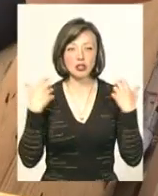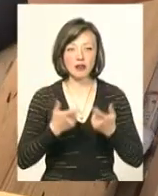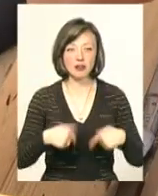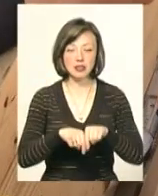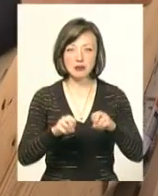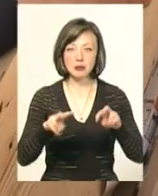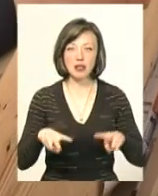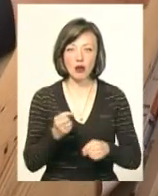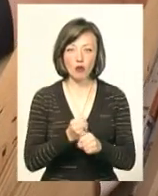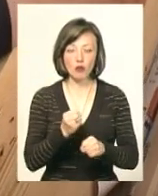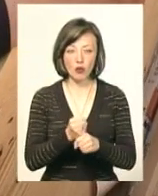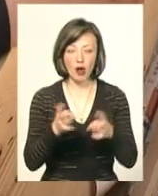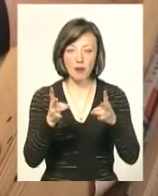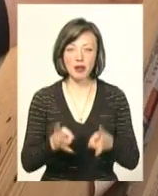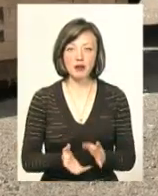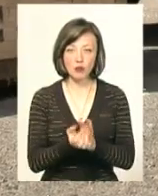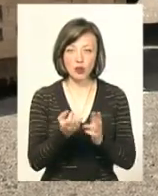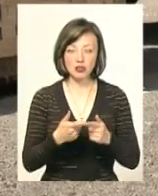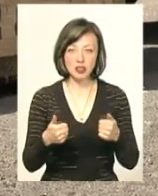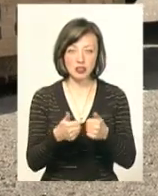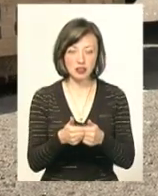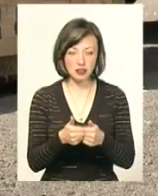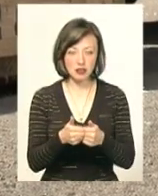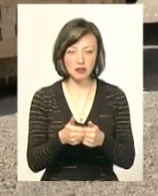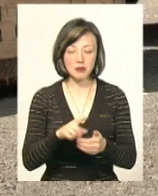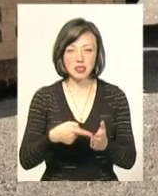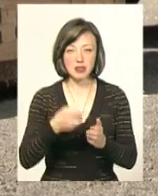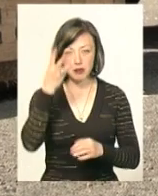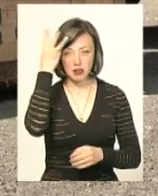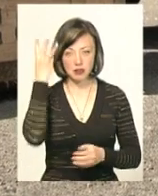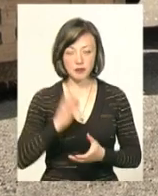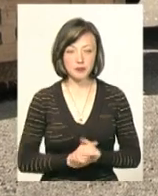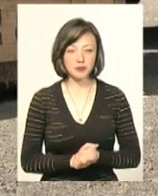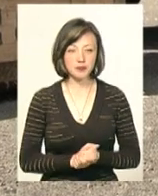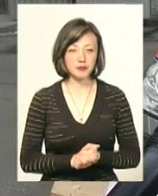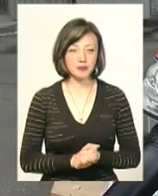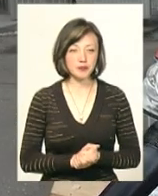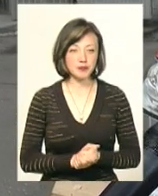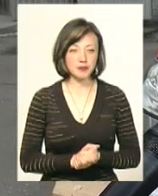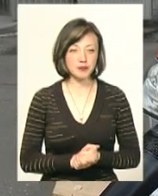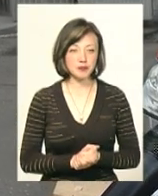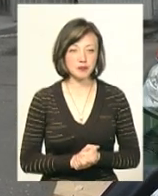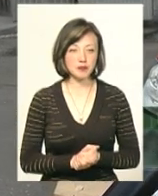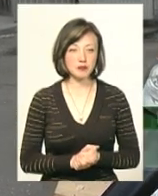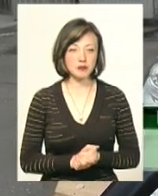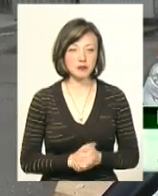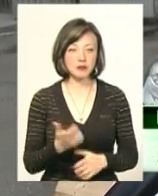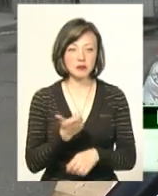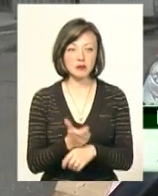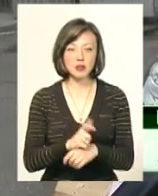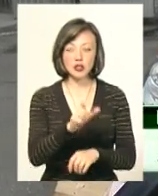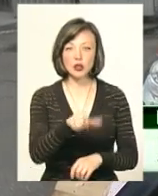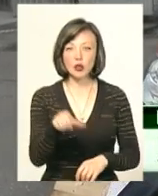відділення спеціальної обробки аварійно-рятувальної частини спеціального призначення міста Хмельницького Микола Демчук. Більшість люди